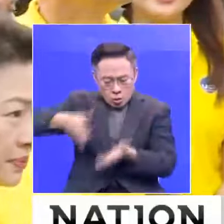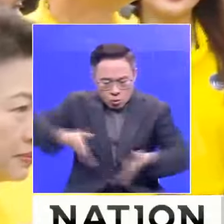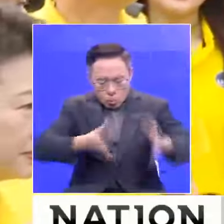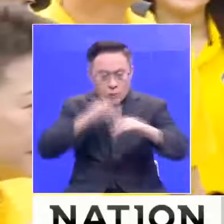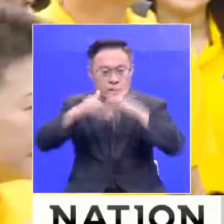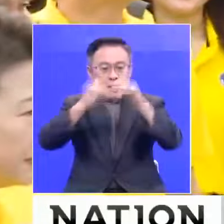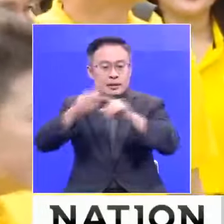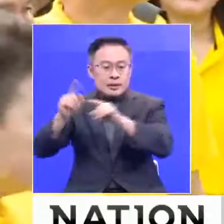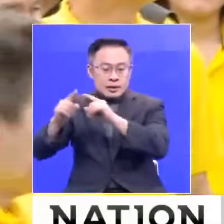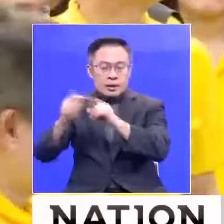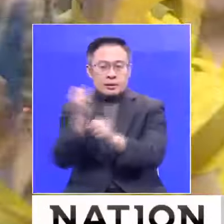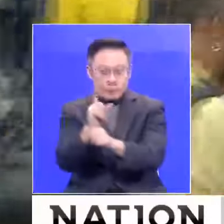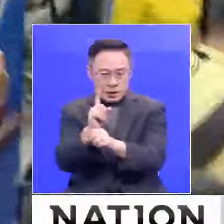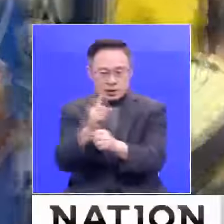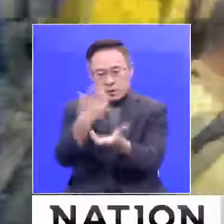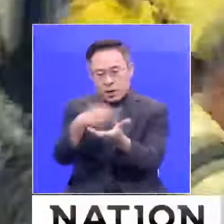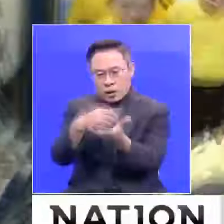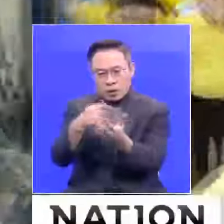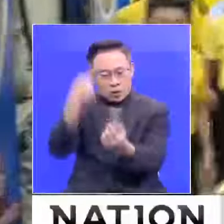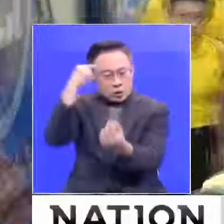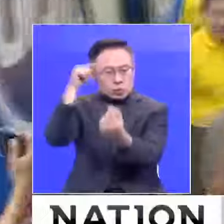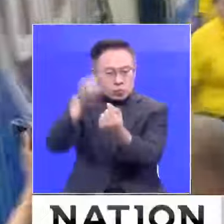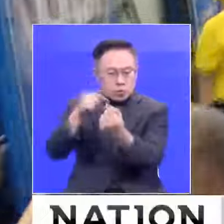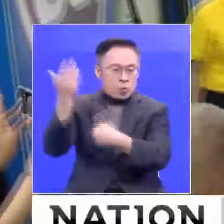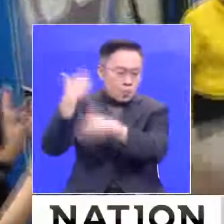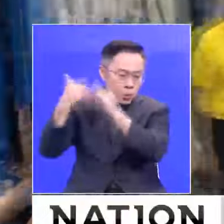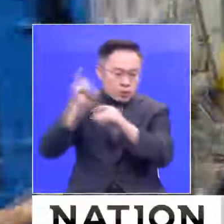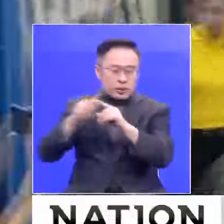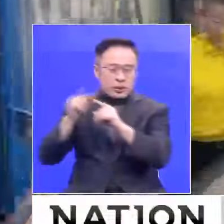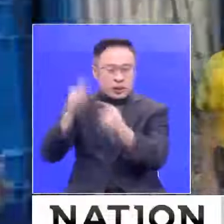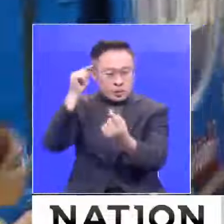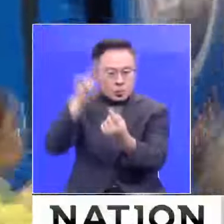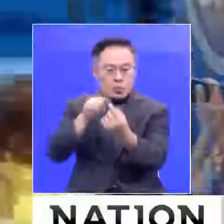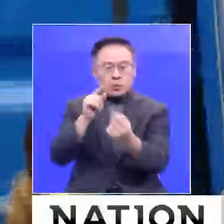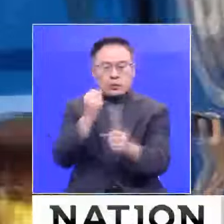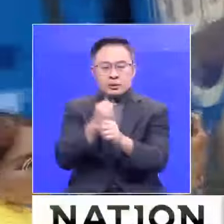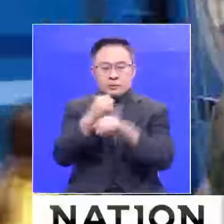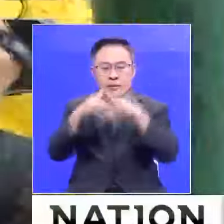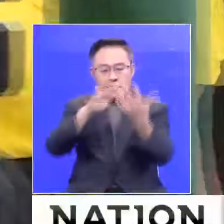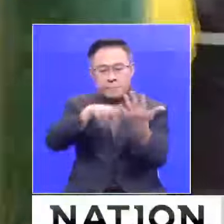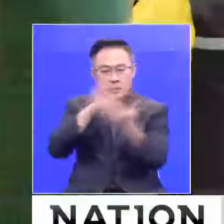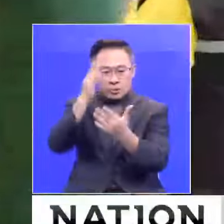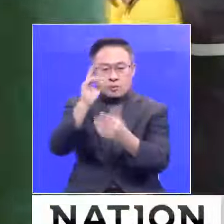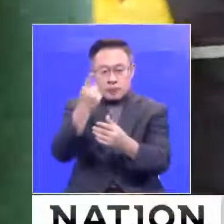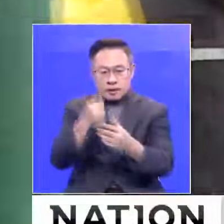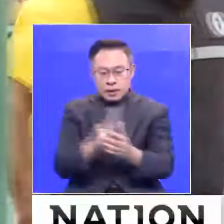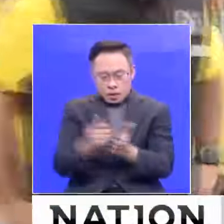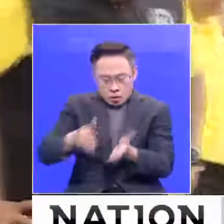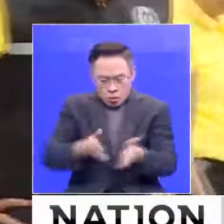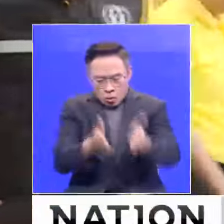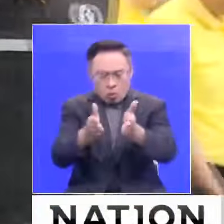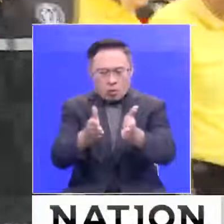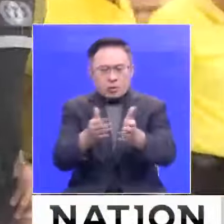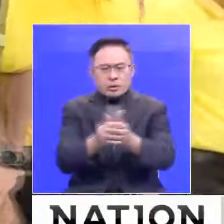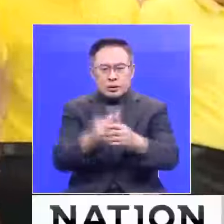นาคูคลองเมืองเดิมริมคลองหลอดวัดราชบพิตรแล้วก็ริมคลองหลอดวัดราชนัดดารวมถึงการปรับปรุงคลองสาขาซึ่งกระทรวงกลาโ